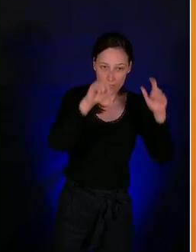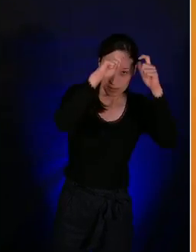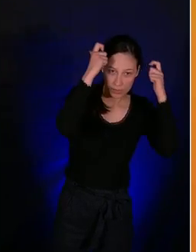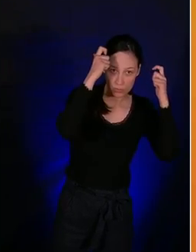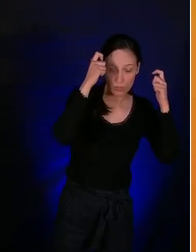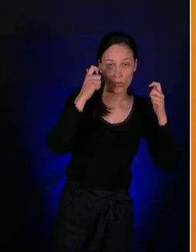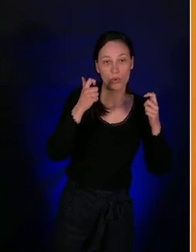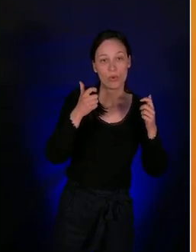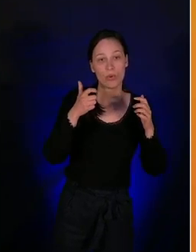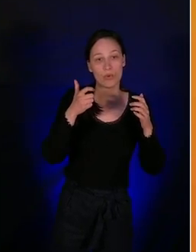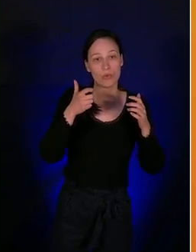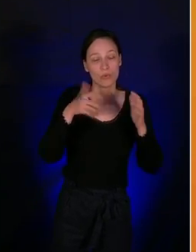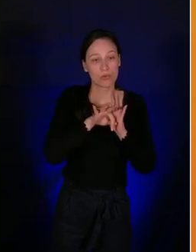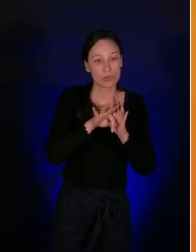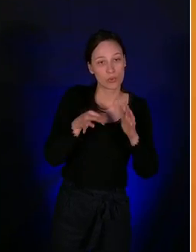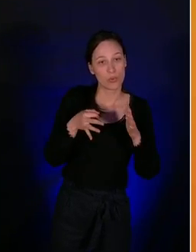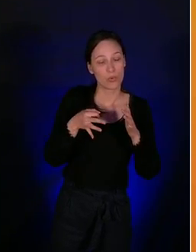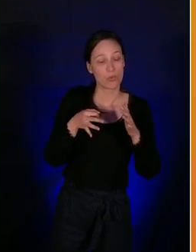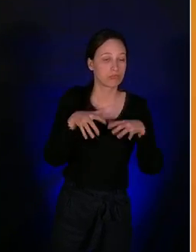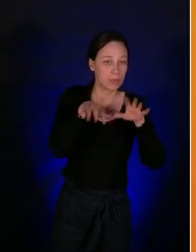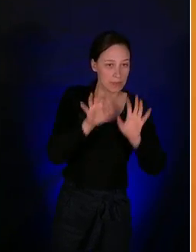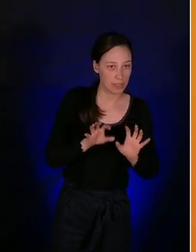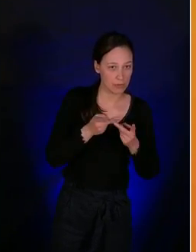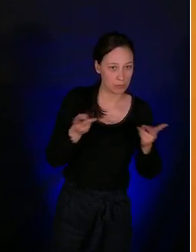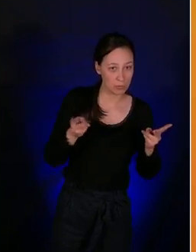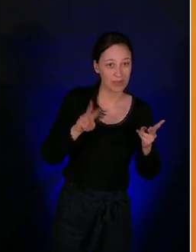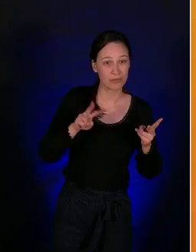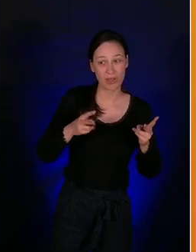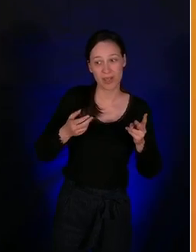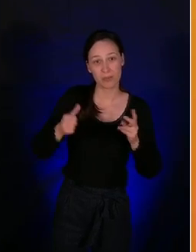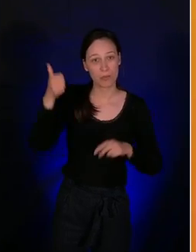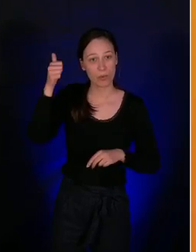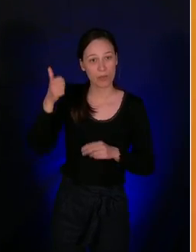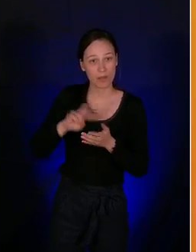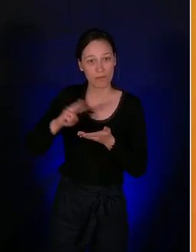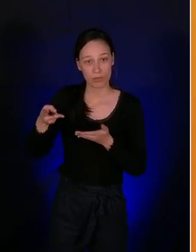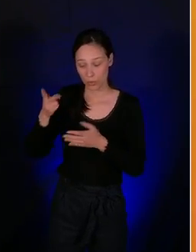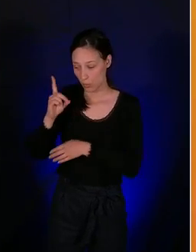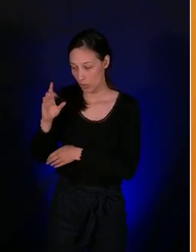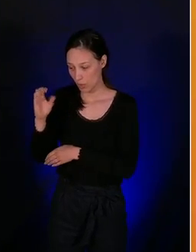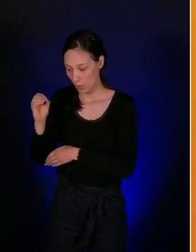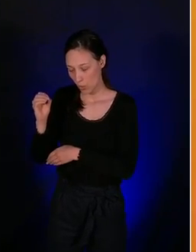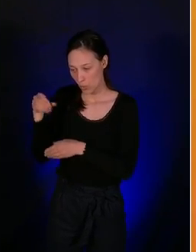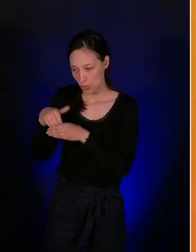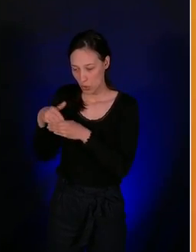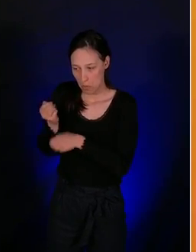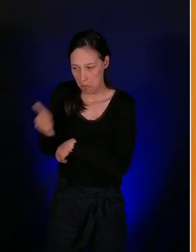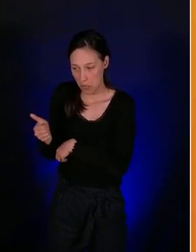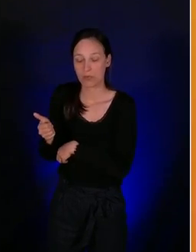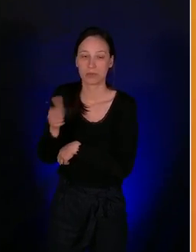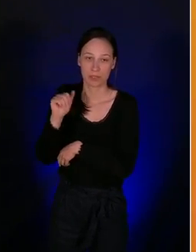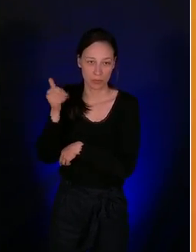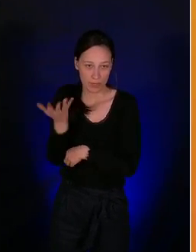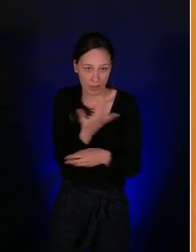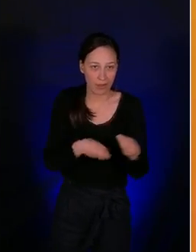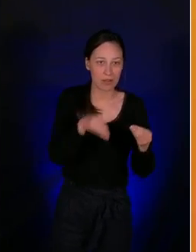publique, car il faut bien le reconnaître, ils avaient été peu abordés dans la première version du document. Pour combler ce manque, des paragraphes